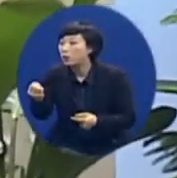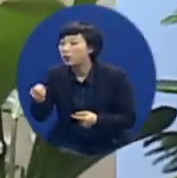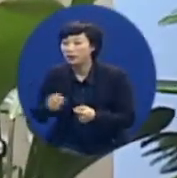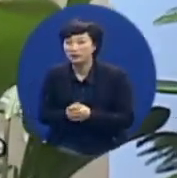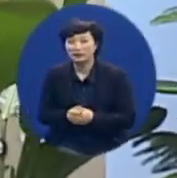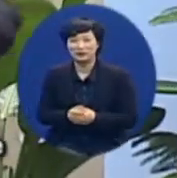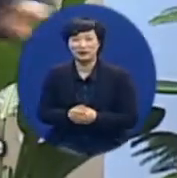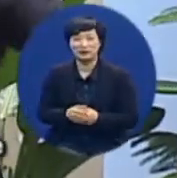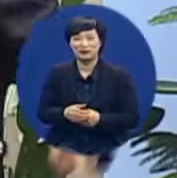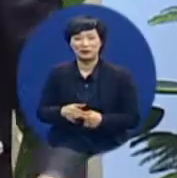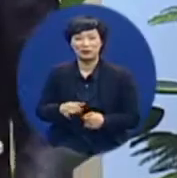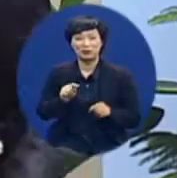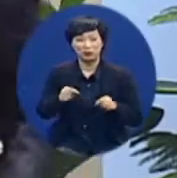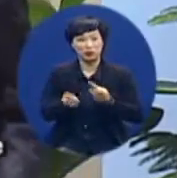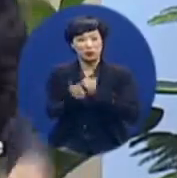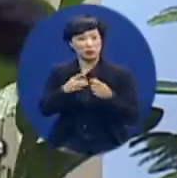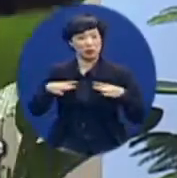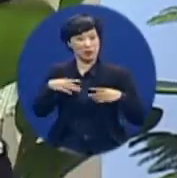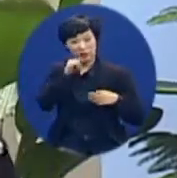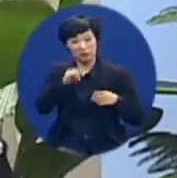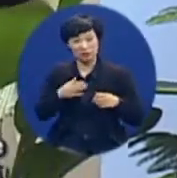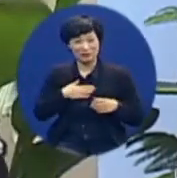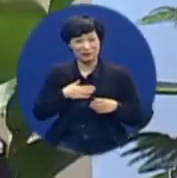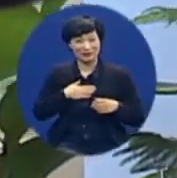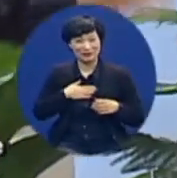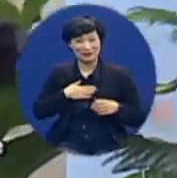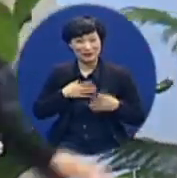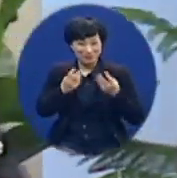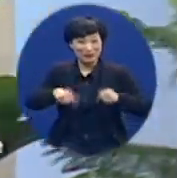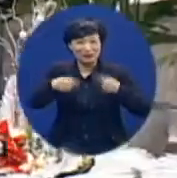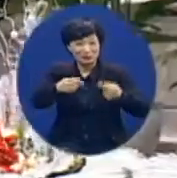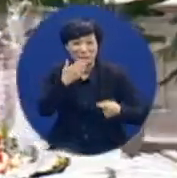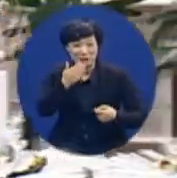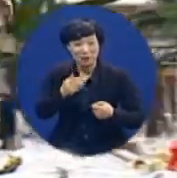많이 나갈 수 있는 능력 있어 왜 우리 형님의